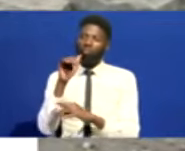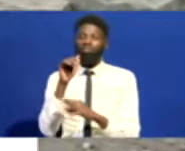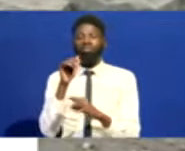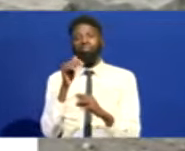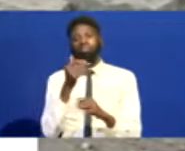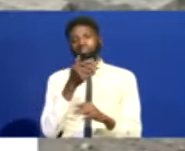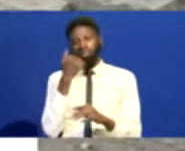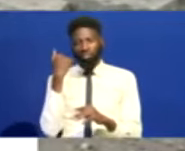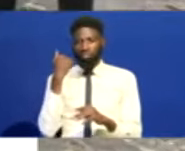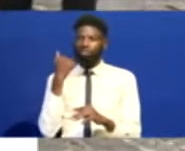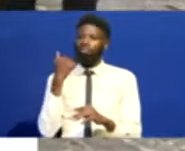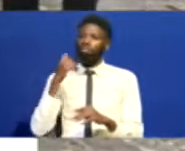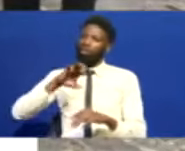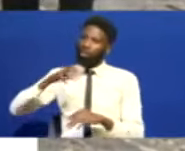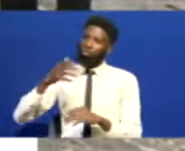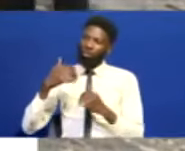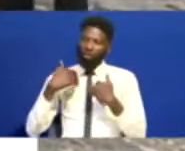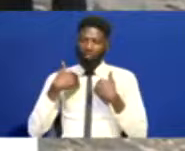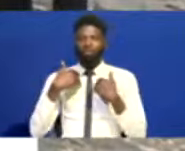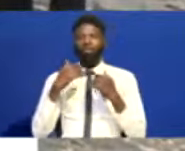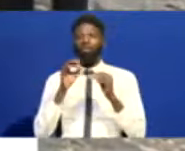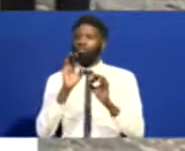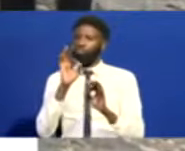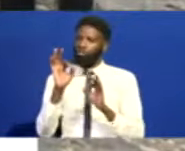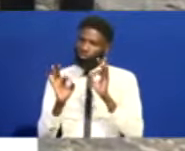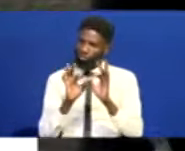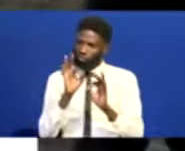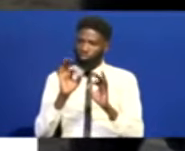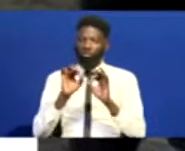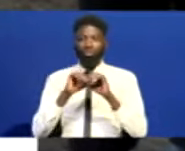vile kumbi za kijamii na shule za umma katika eneo hilo.